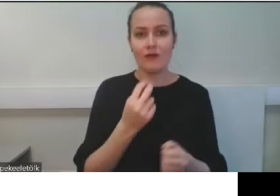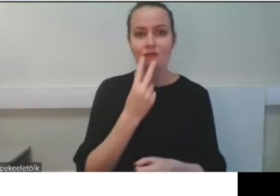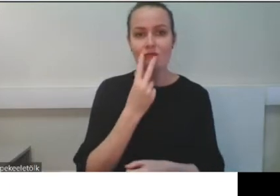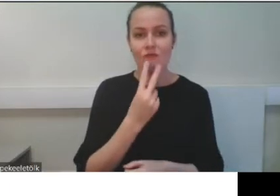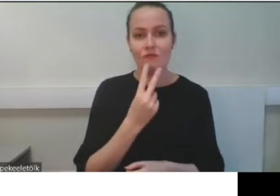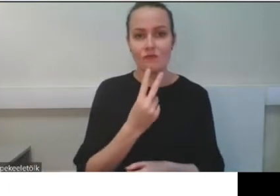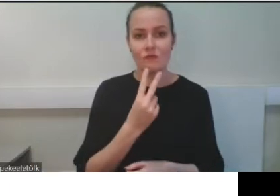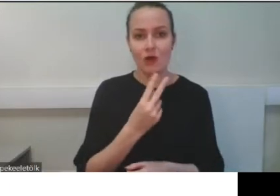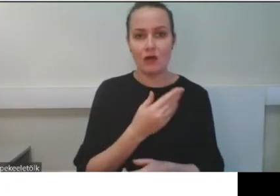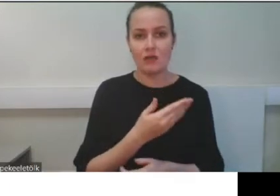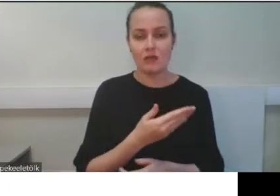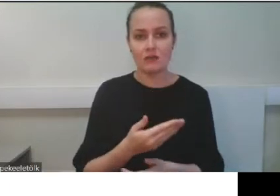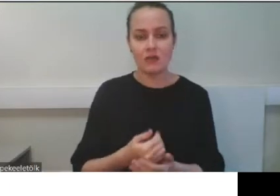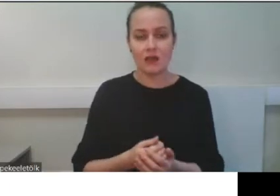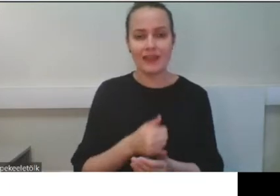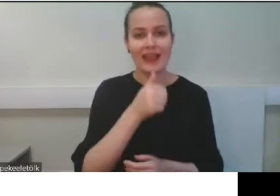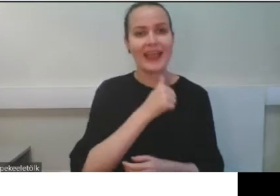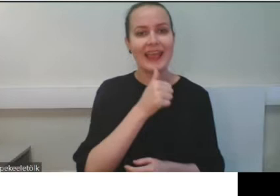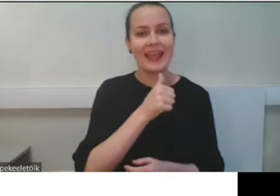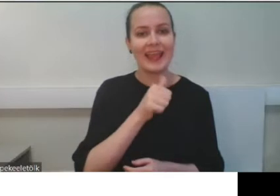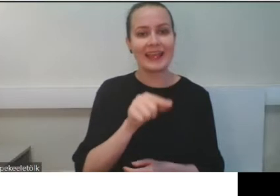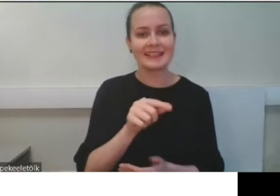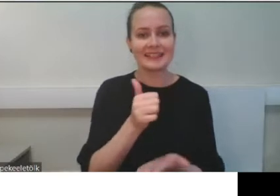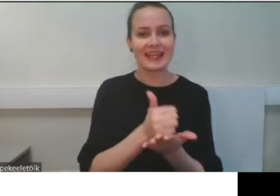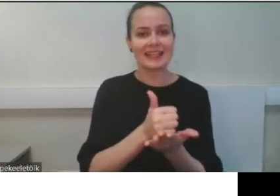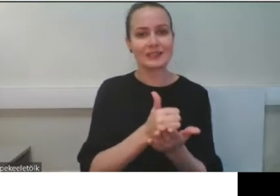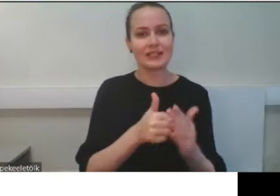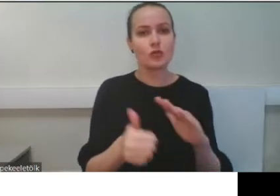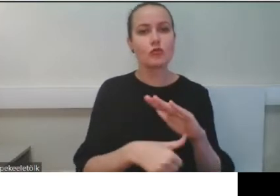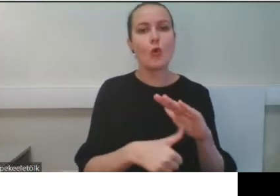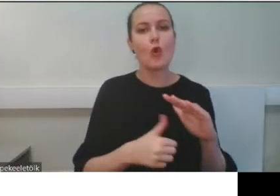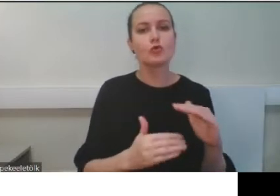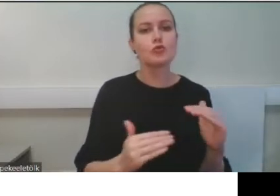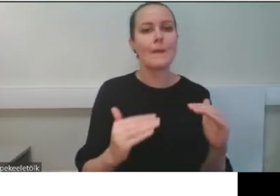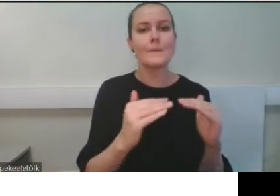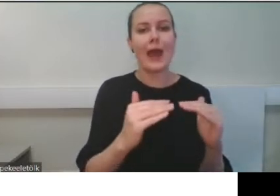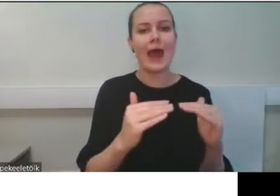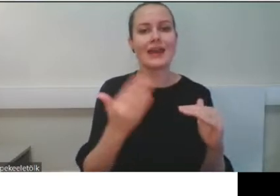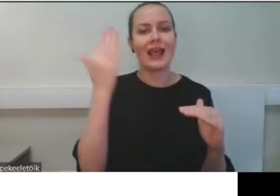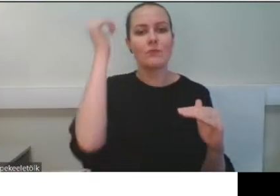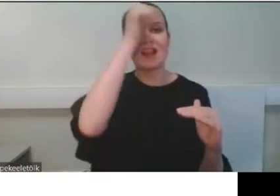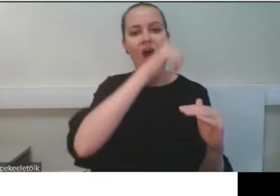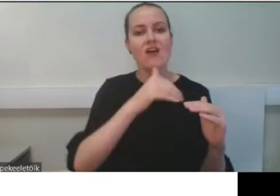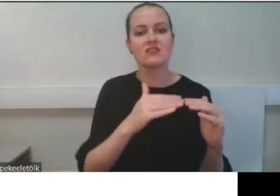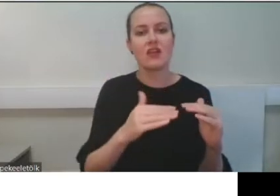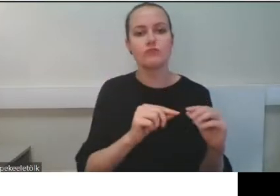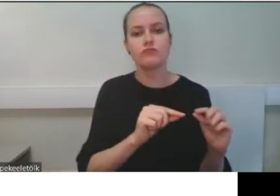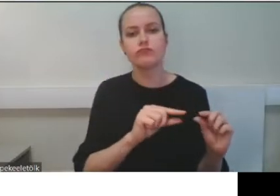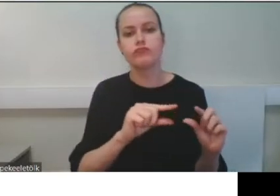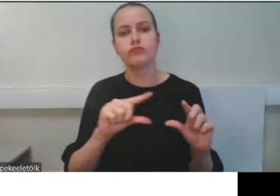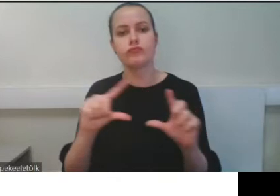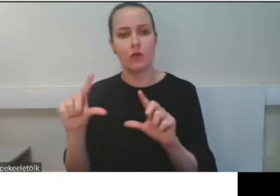tegevuspiiranguga inimestel , mis on omakorda siis üsna loogiline , kui eelmisel joonisel oli tööhõive määr nende